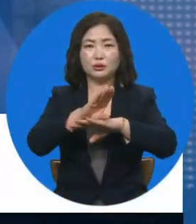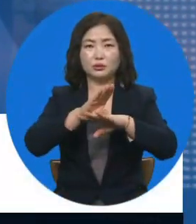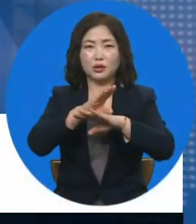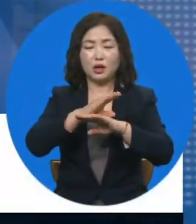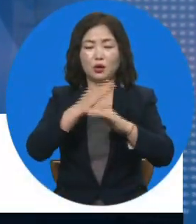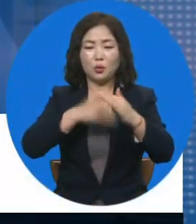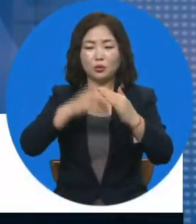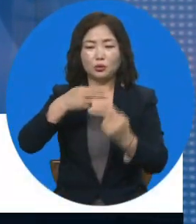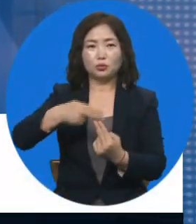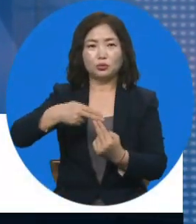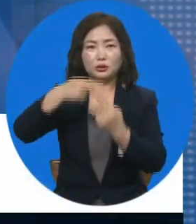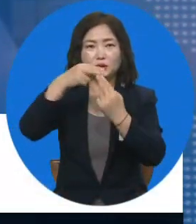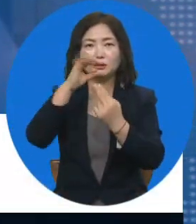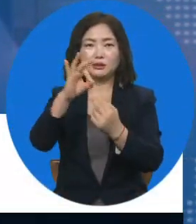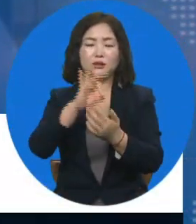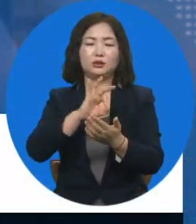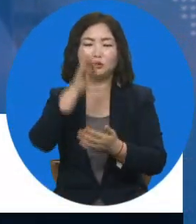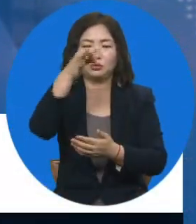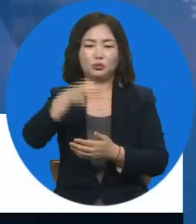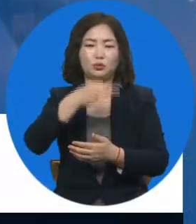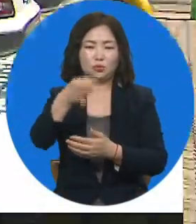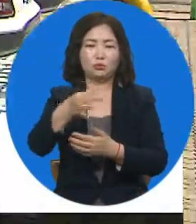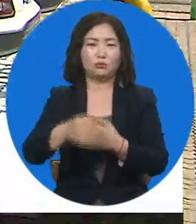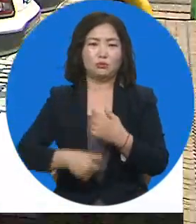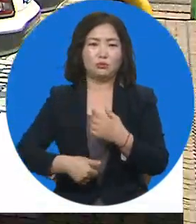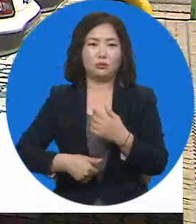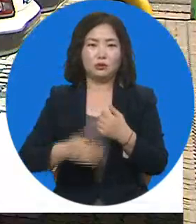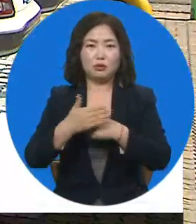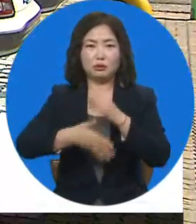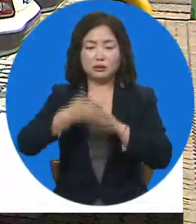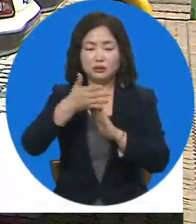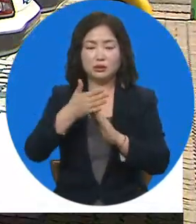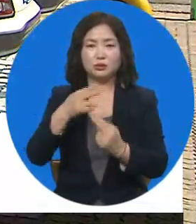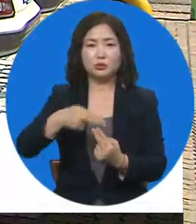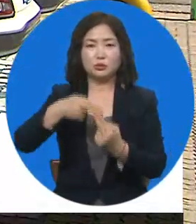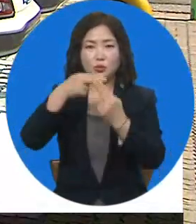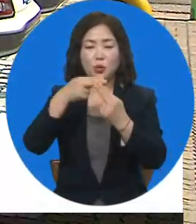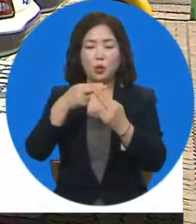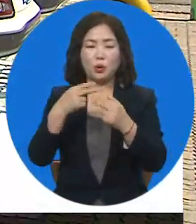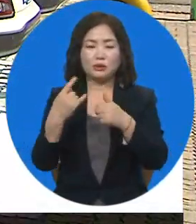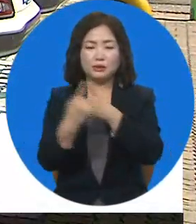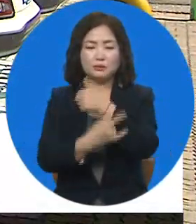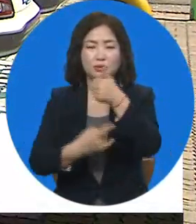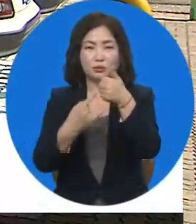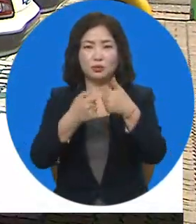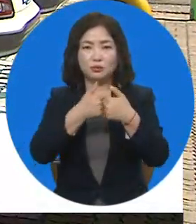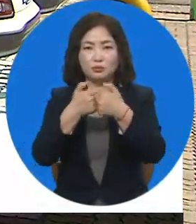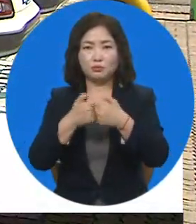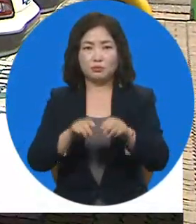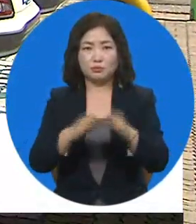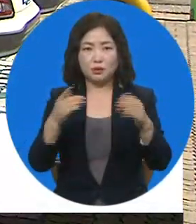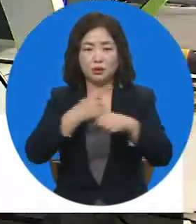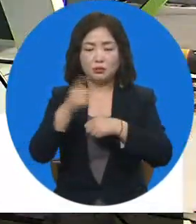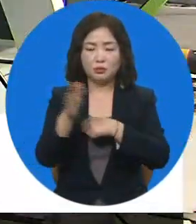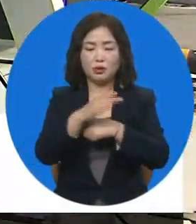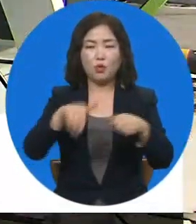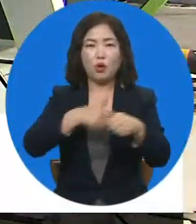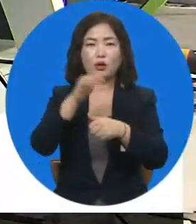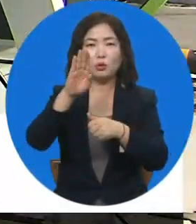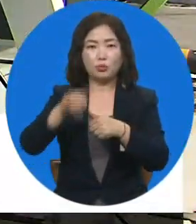공용 충전기를 이용 하려면 돈을 내야 합니다 대구시는 충전용 심의위원회를 열고 내년부터